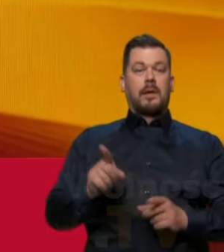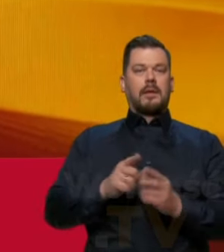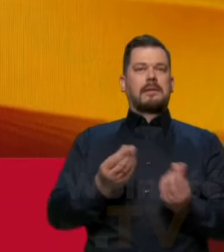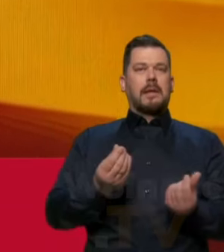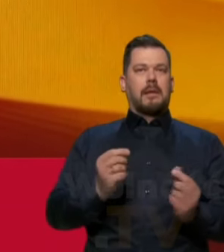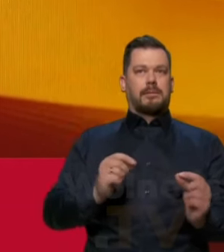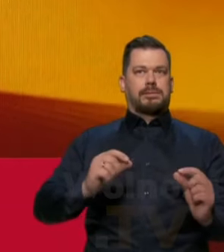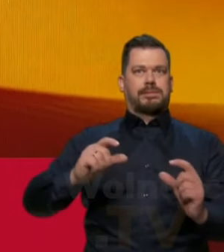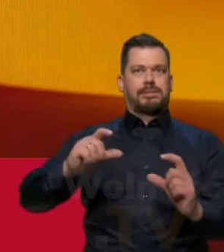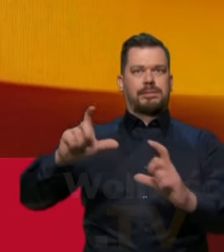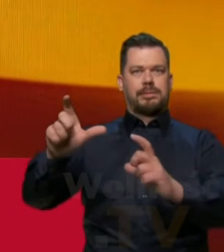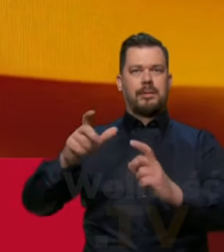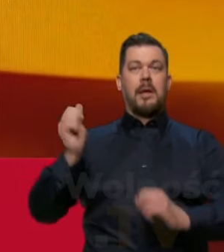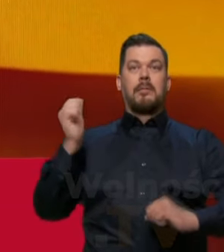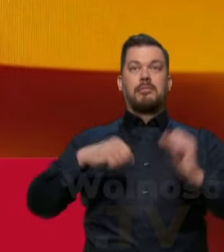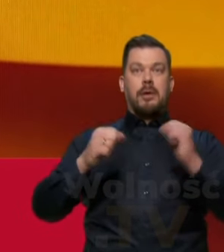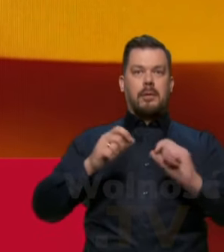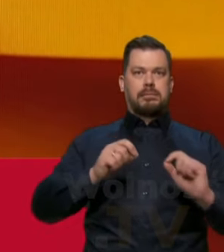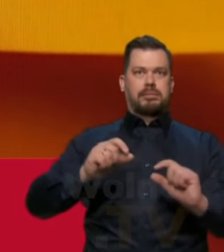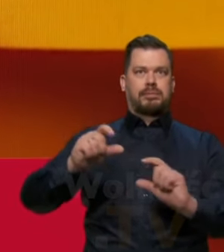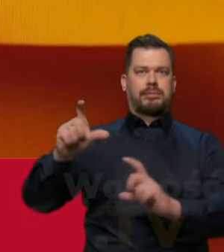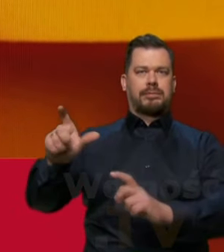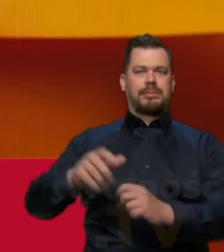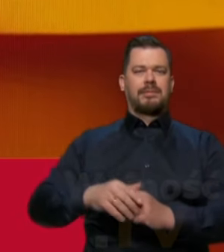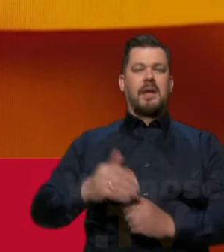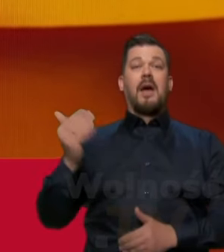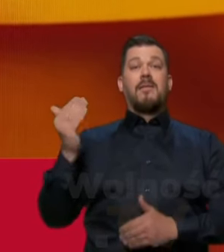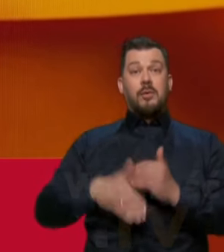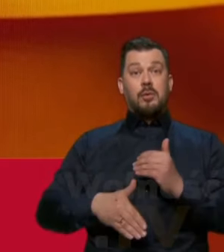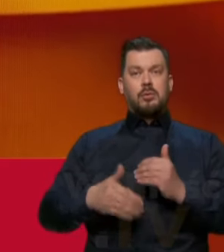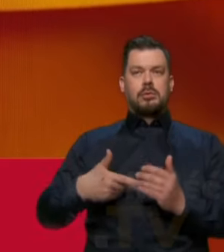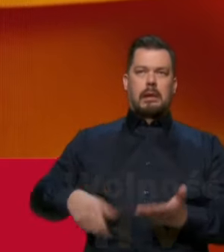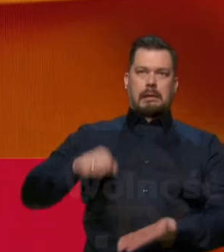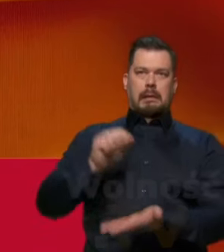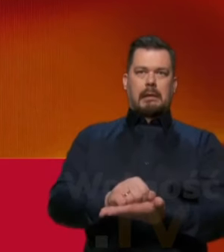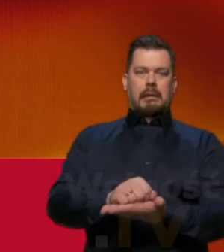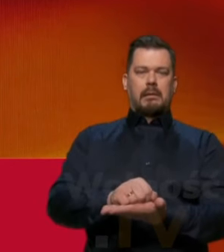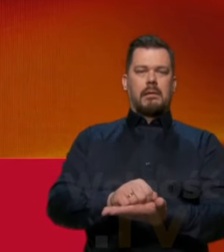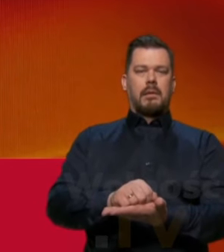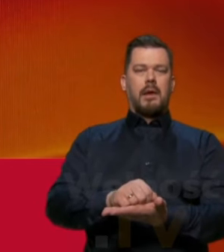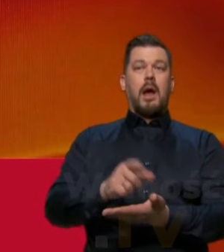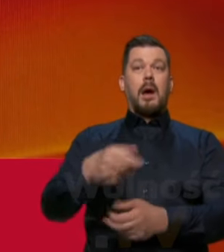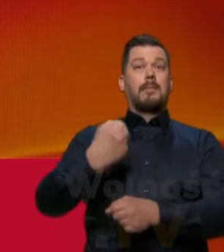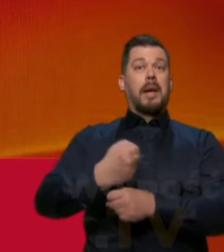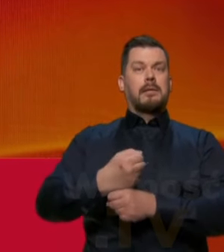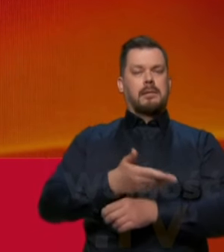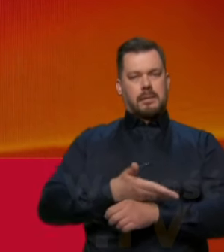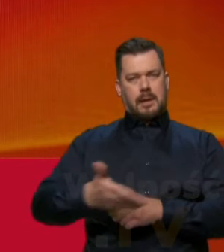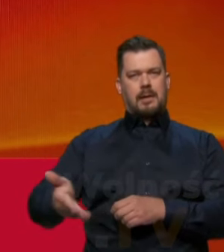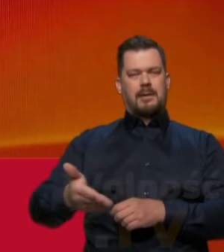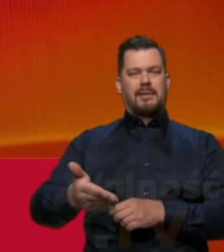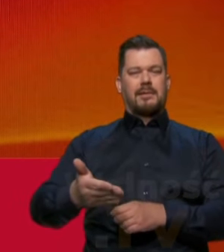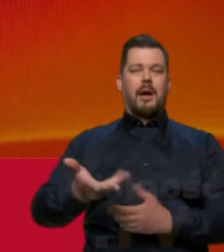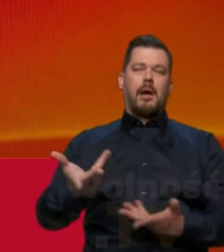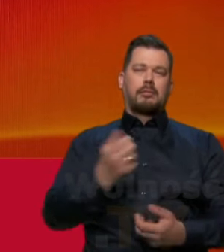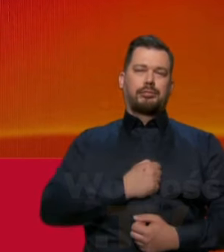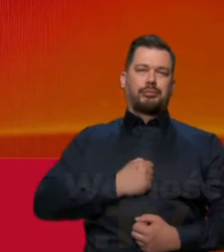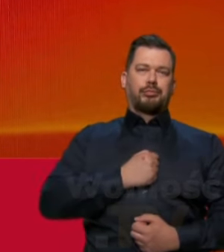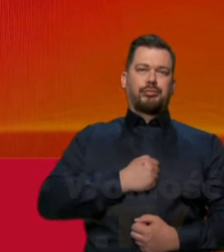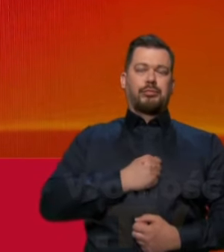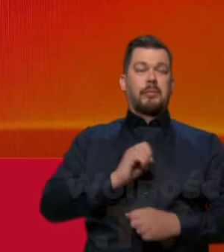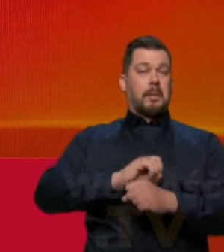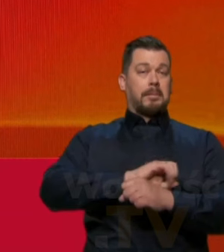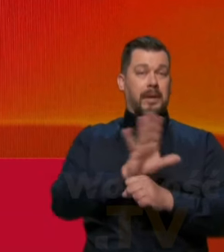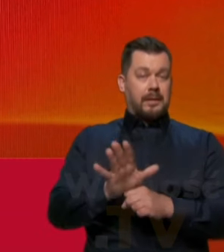ceny. Kolejny każdy przetarg, kolejne setki milionów. W końcu żeśmy dorzucili te setki milionów. Prace trwają i będą zakończone. No niestety za